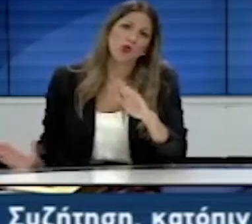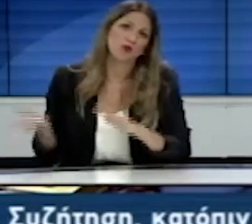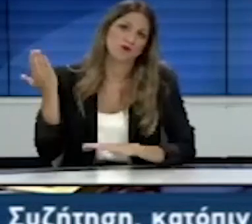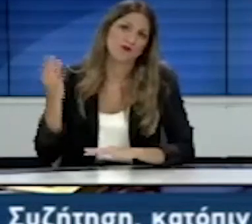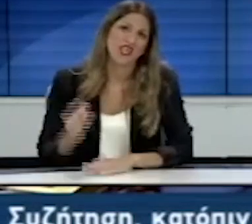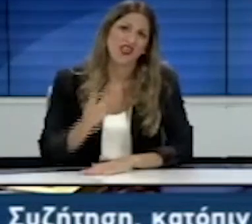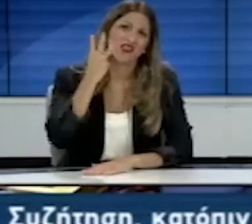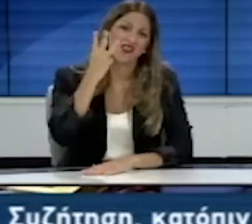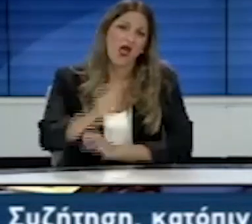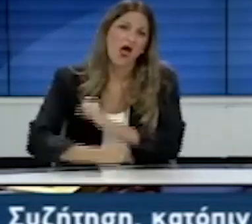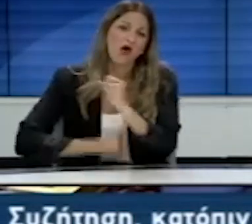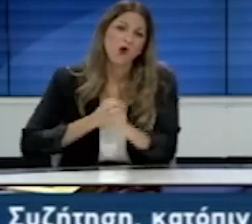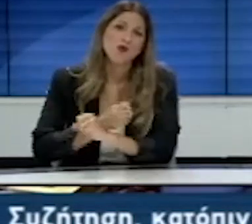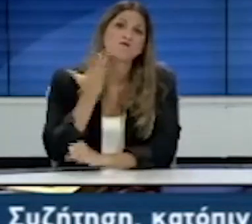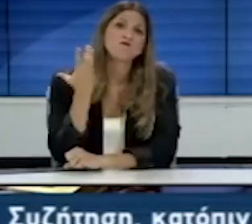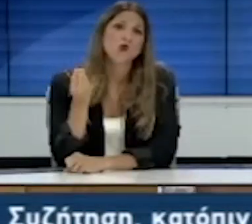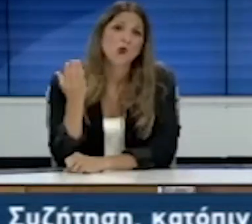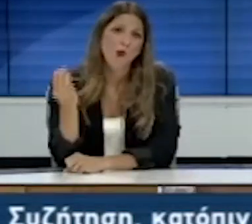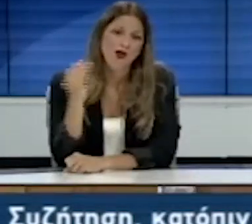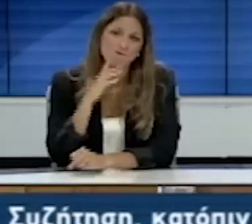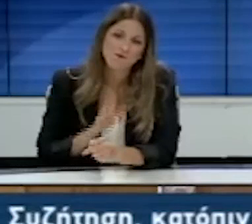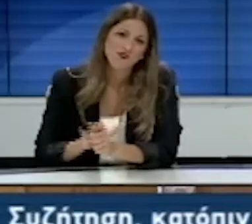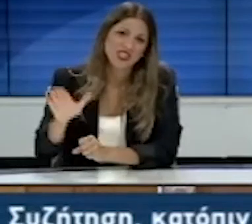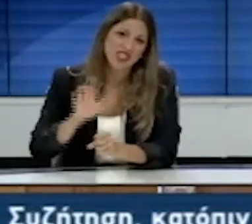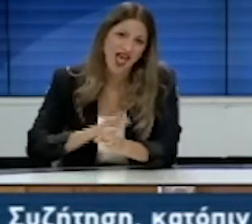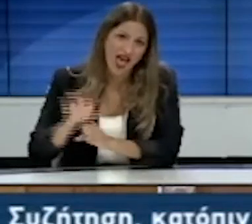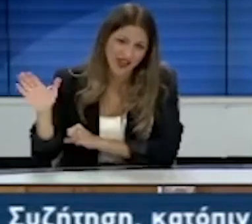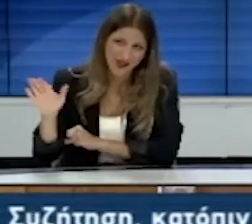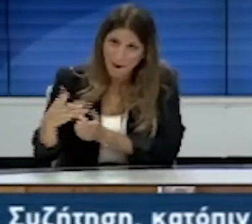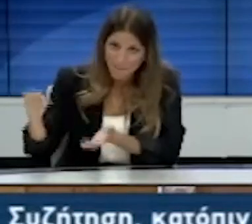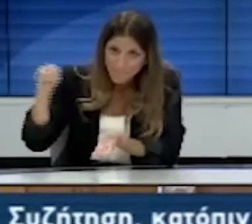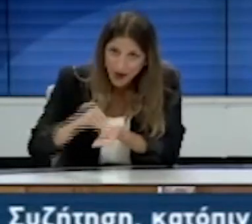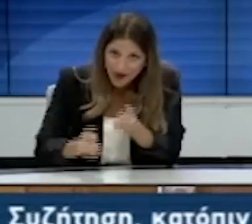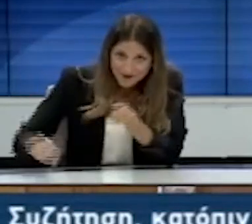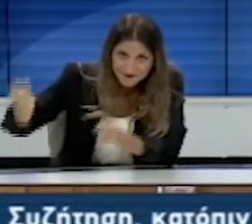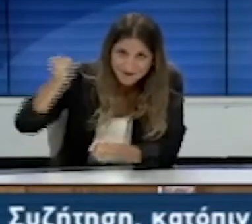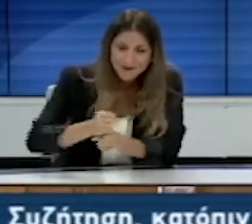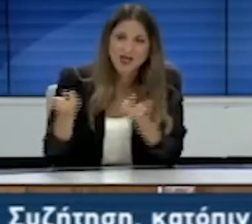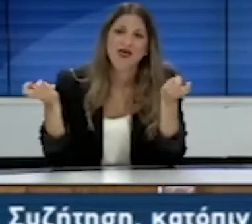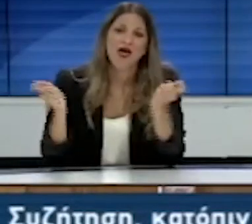3 χρόνια αρκετά, κύριε Μητσοτάκη. Δεν θα γίνουν 7. Πάρτε το χαμπάρι. 3 χρόνια υπέρα αρκετά.